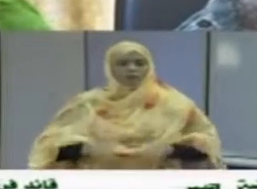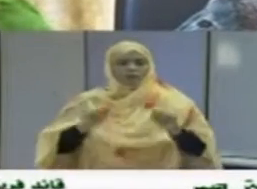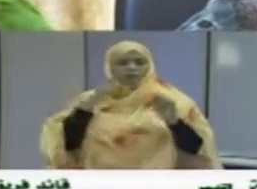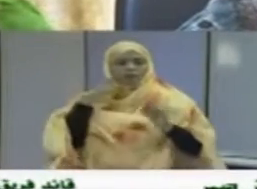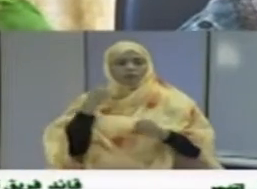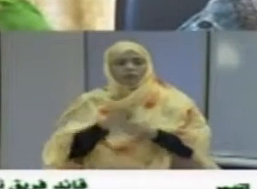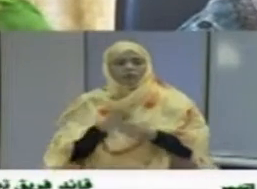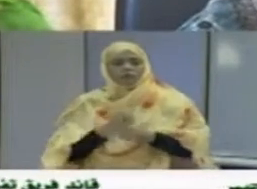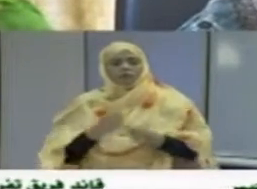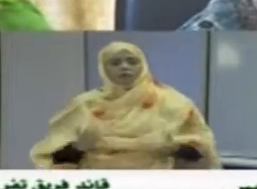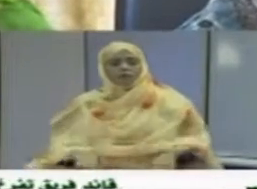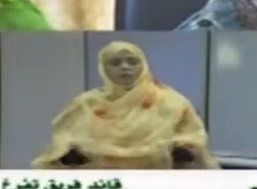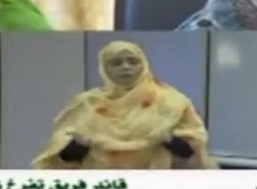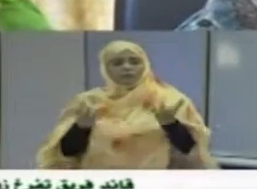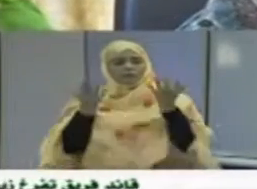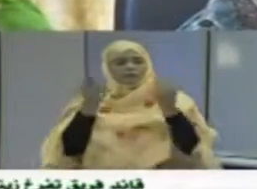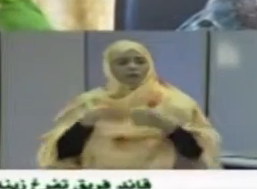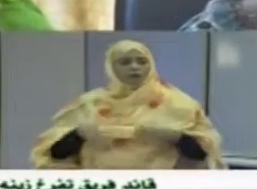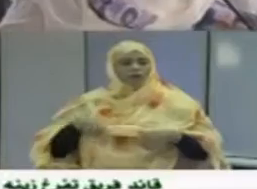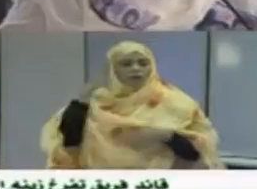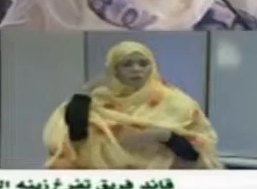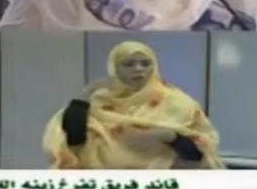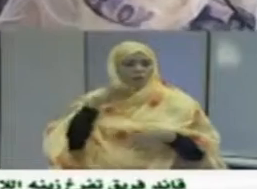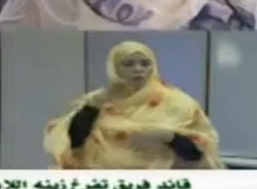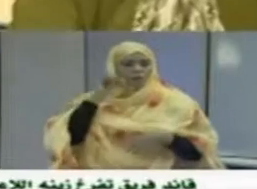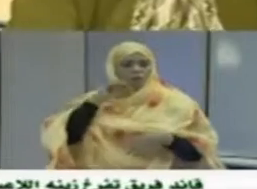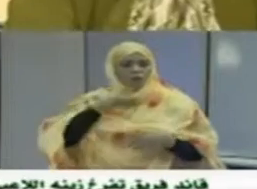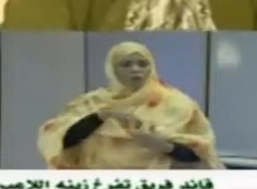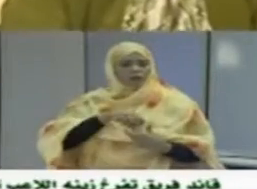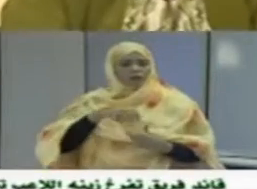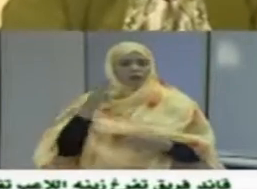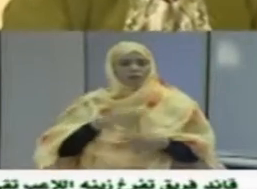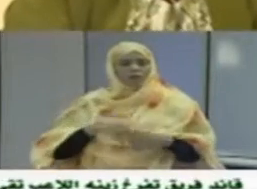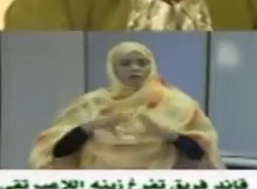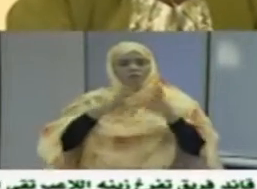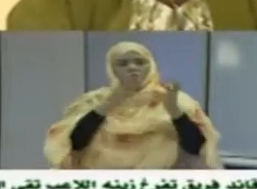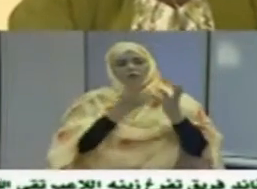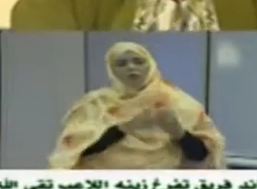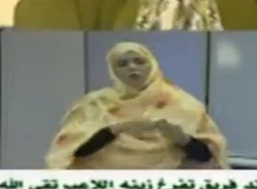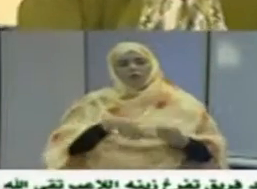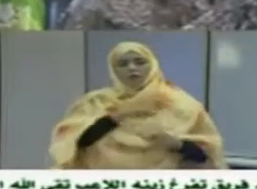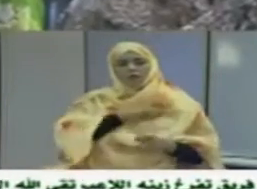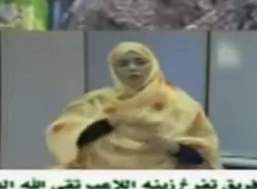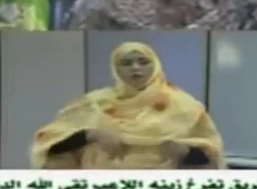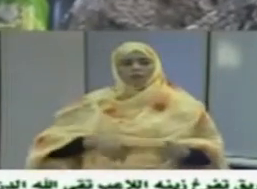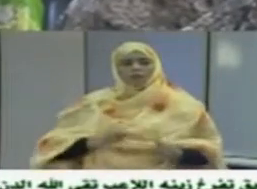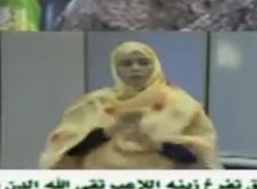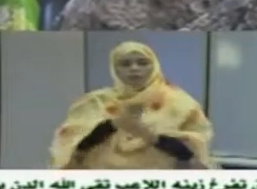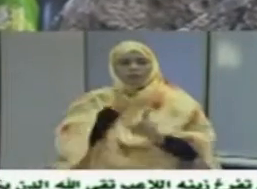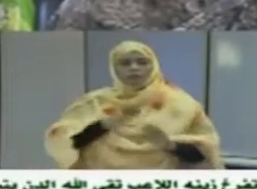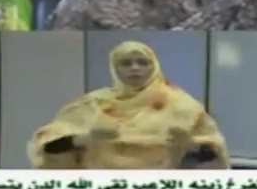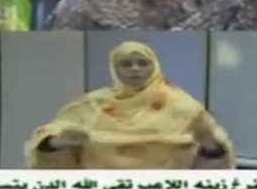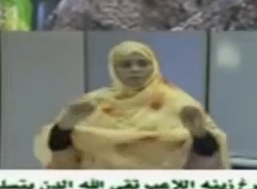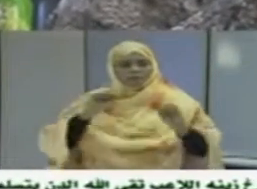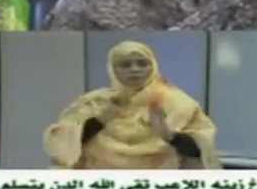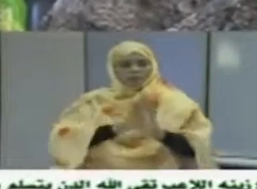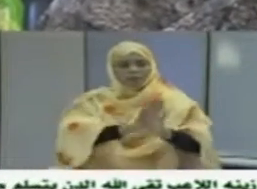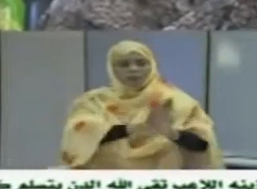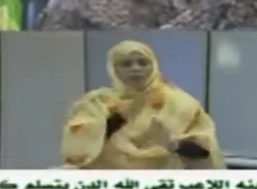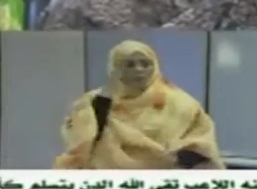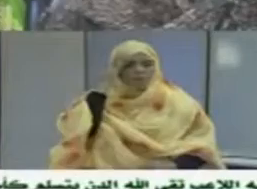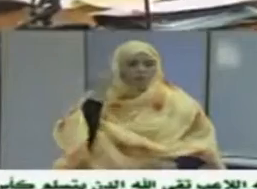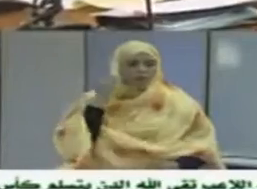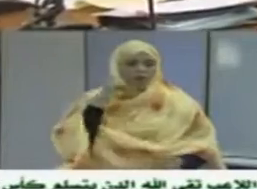من أجل تحسين أوضاع النساء الموريتانيات. تأسيس فريق برلماني لمناصرة حقوق المرأة وتعزيز حضورها في صنع